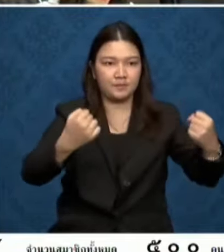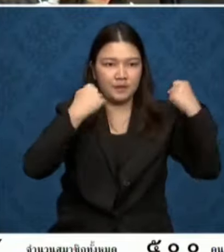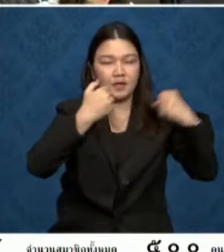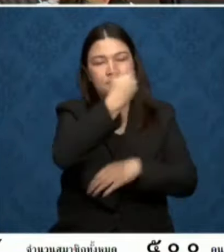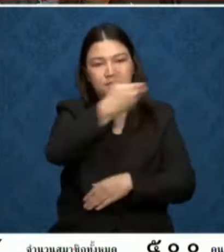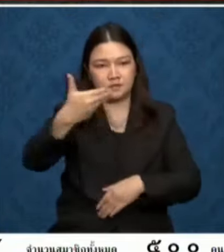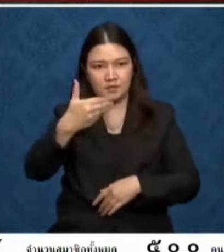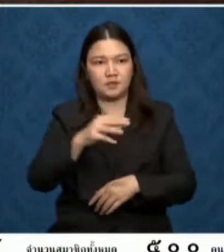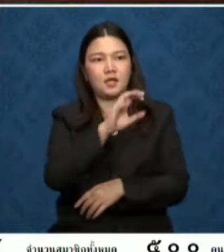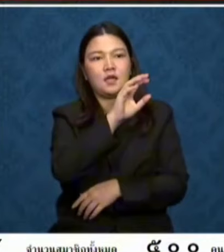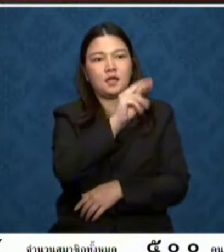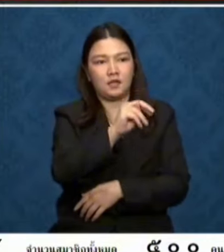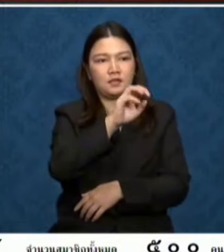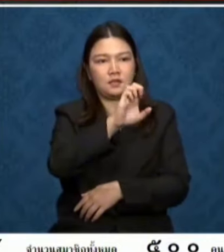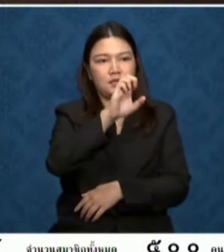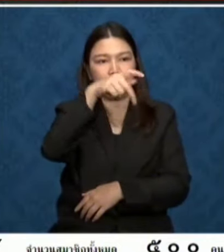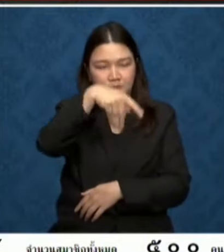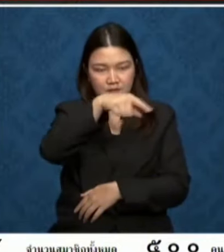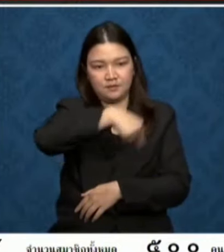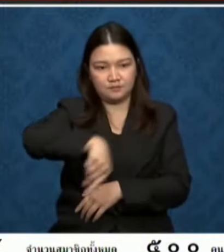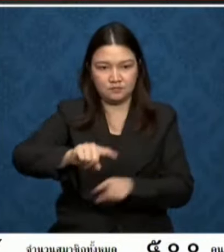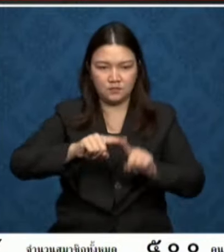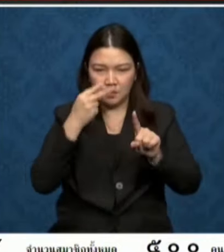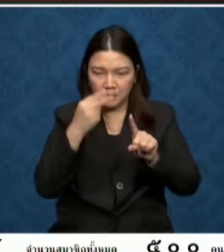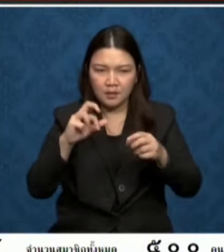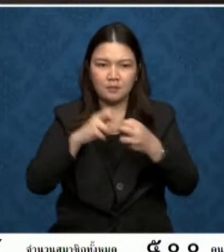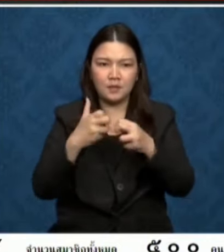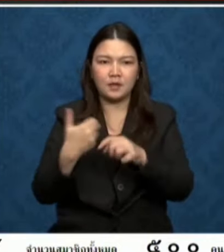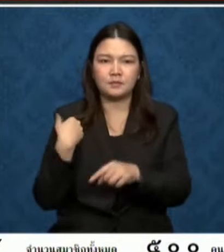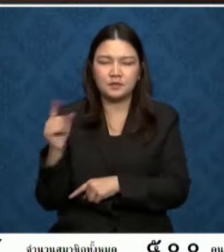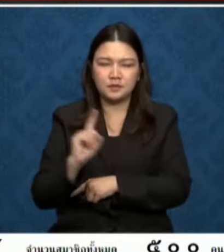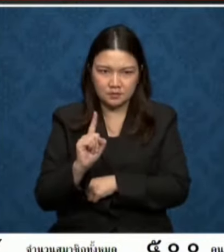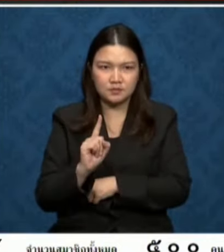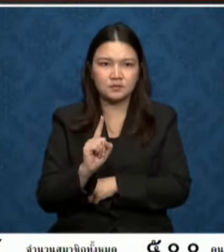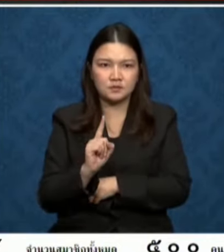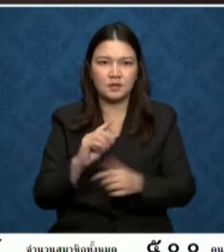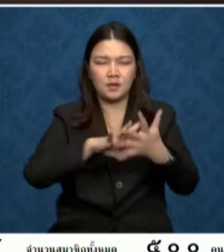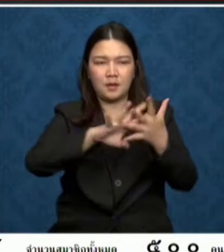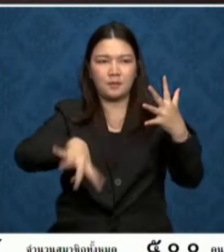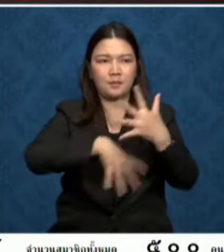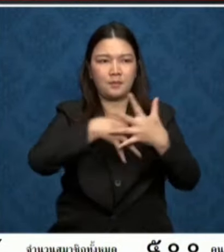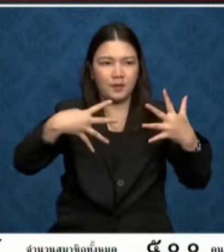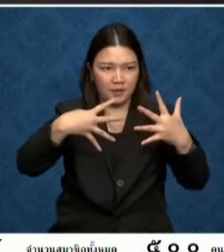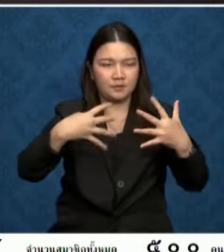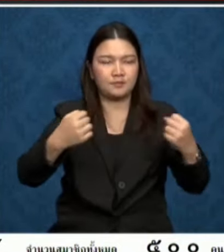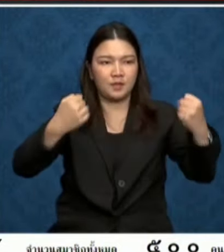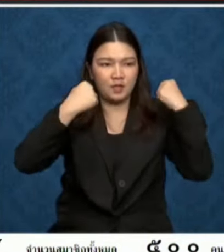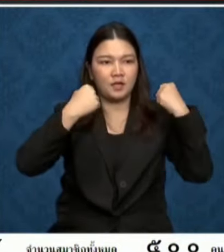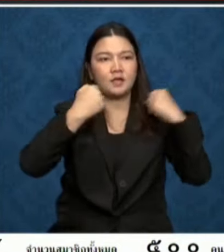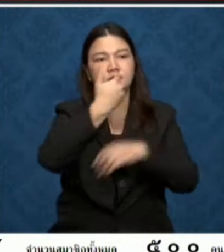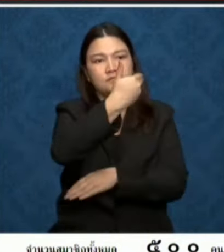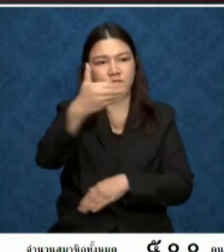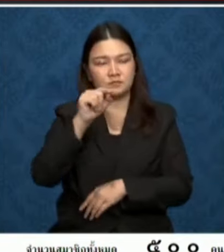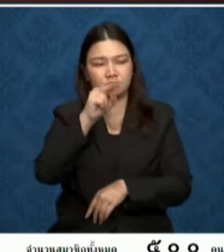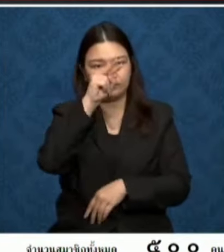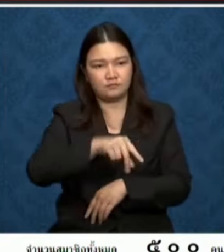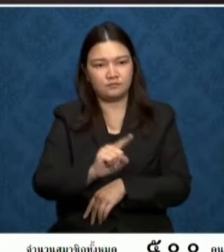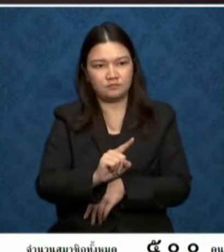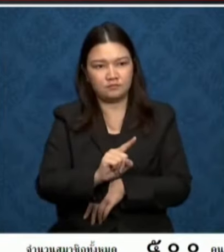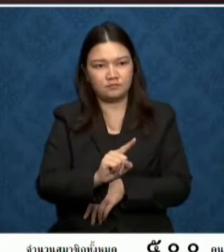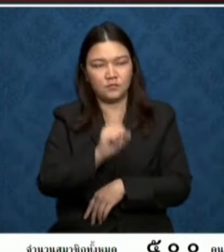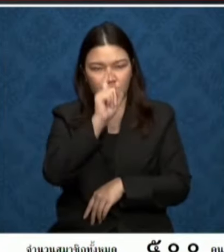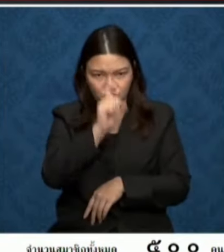ค่ะแต่ปัญหามันอยู่ตรงนี้แหละค่ะท่านประธานตรงที่แผนพลังงานชาตินะคะแผนพลังงานชาตินะคะที่ส